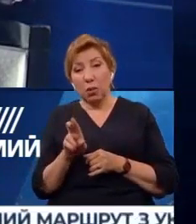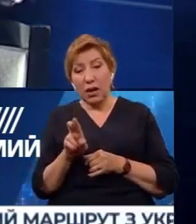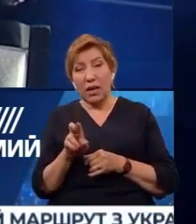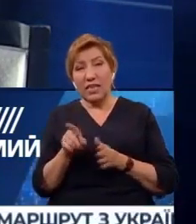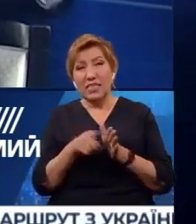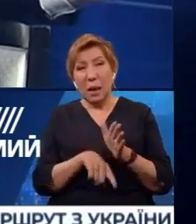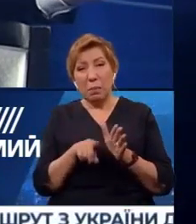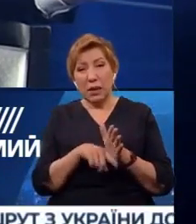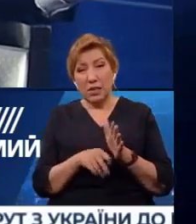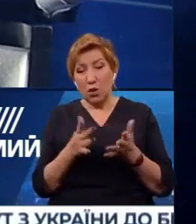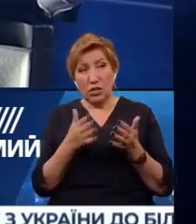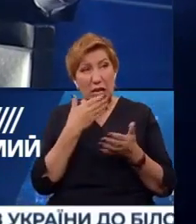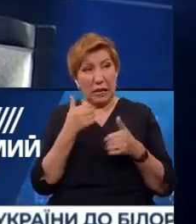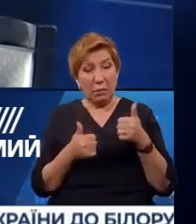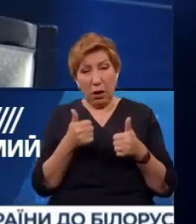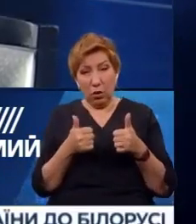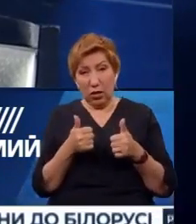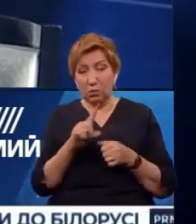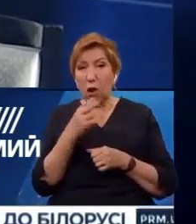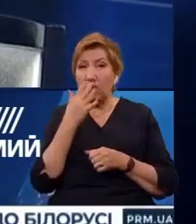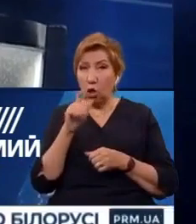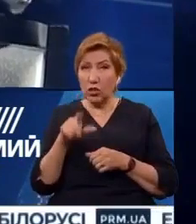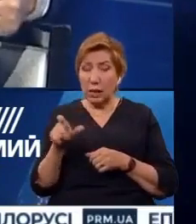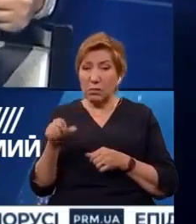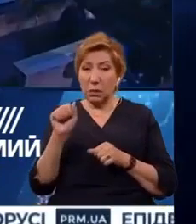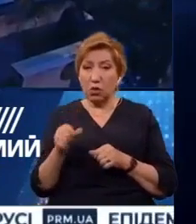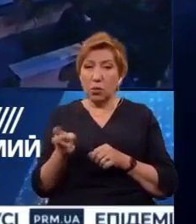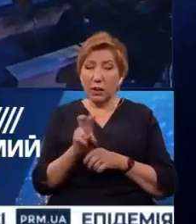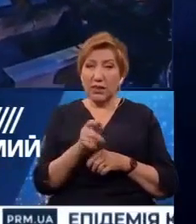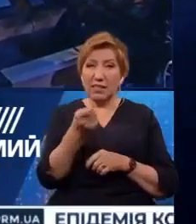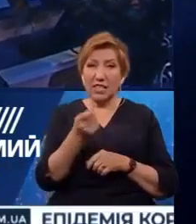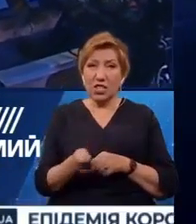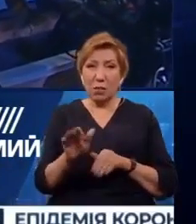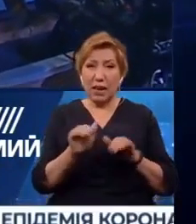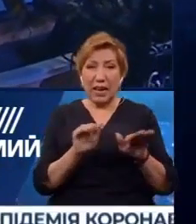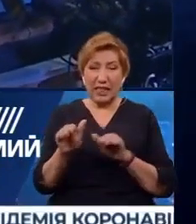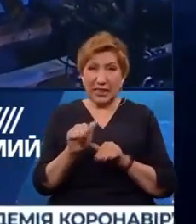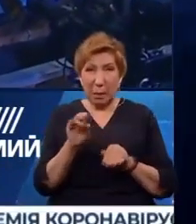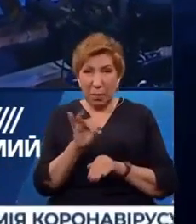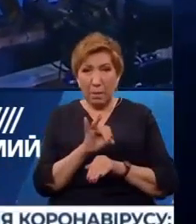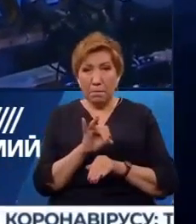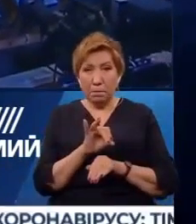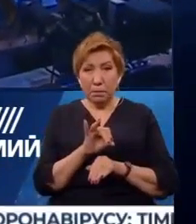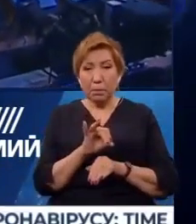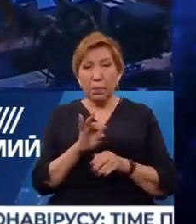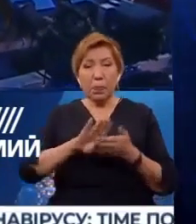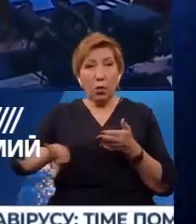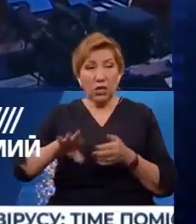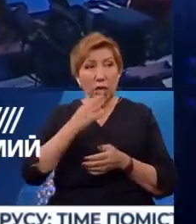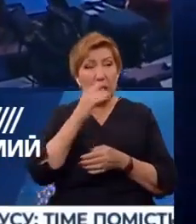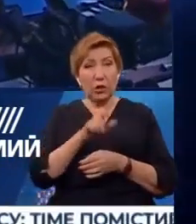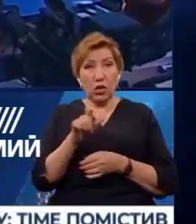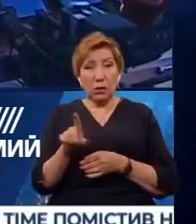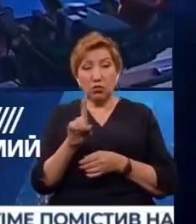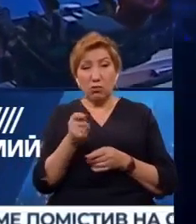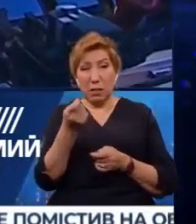за безцінь, оскільки немає конкуренції, бо іноземці могли прийти із дешевими кредитними ресурсами, усунули іноземців,